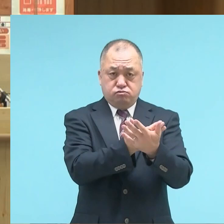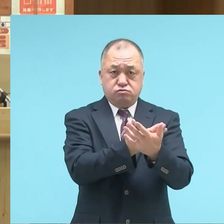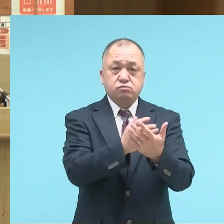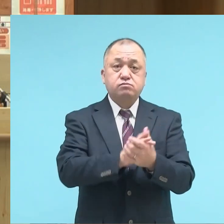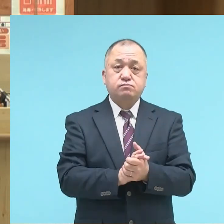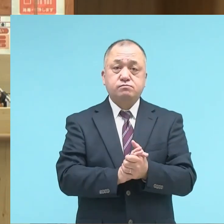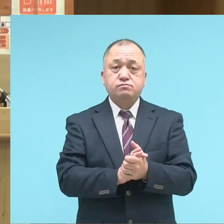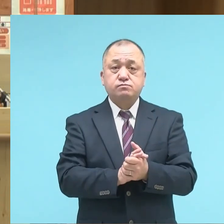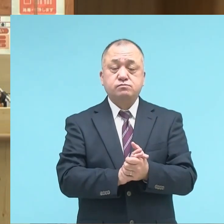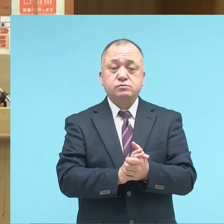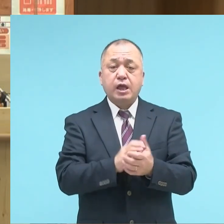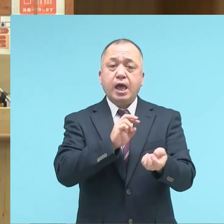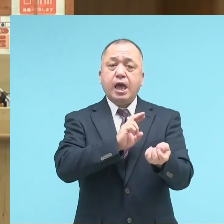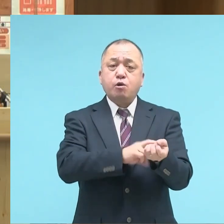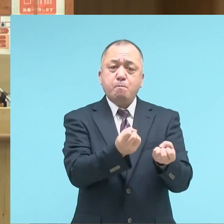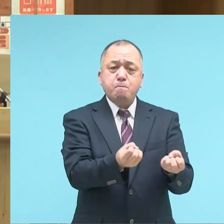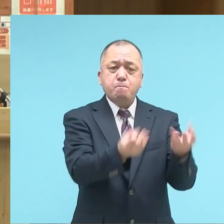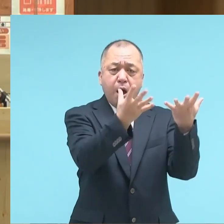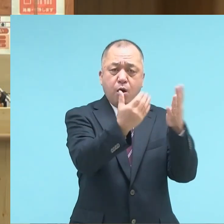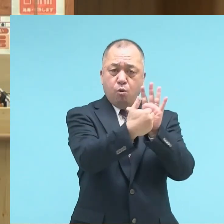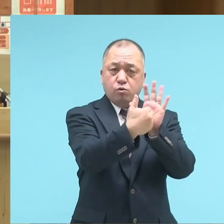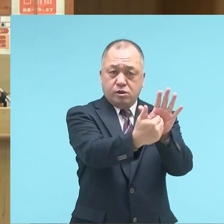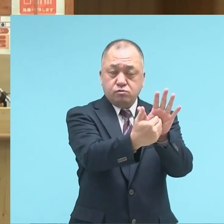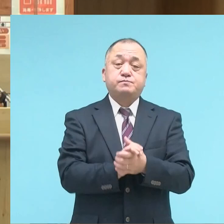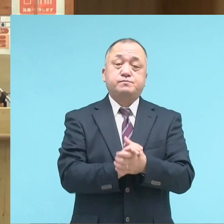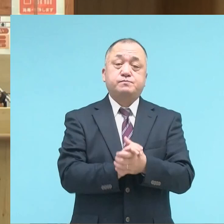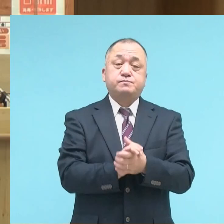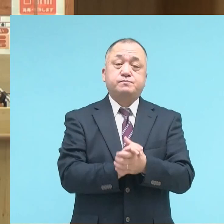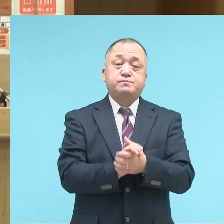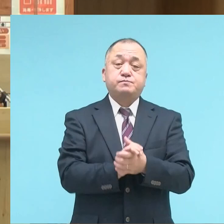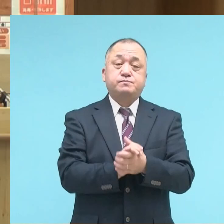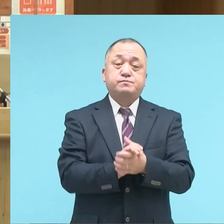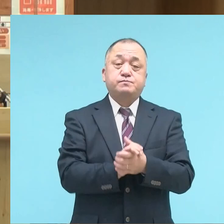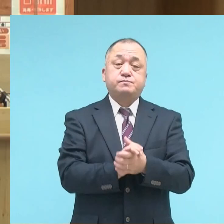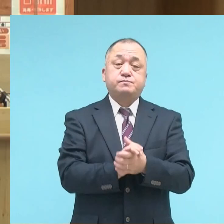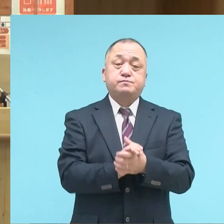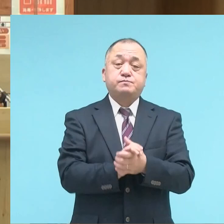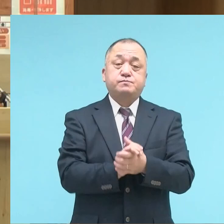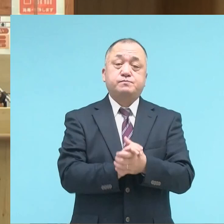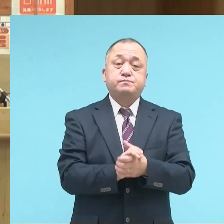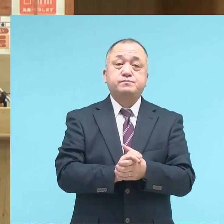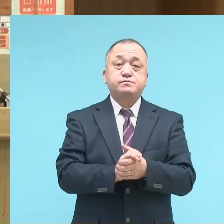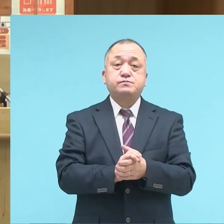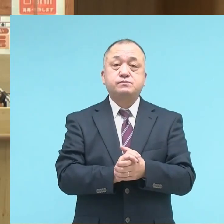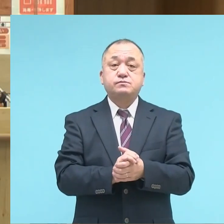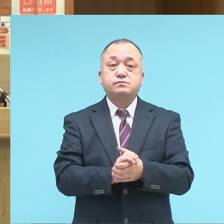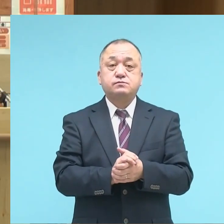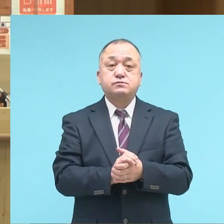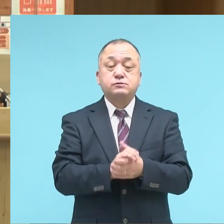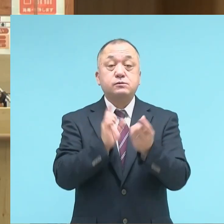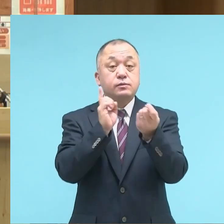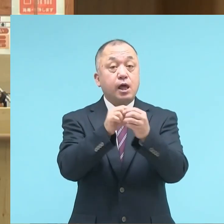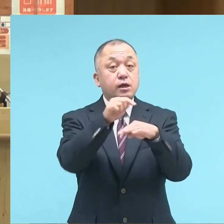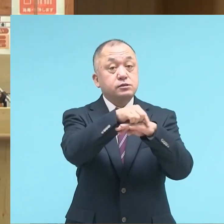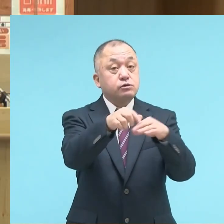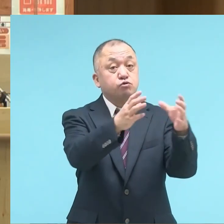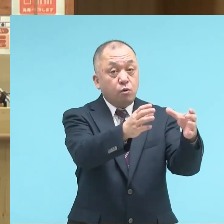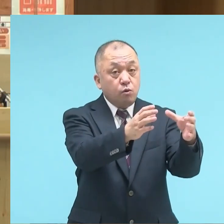ので、まさにそういった医療崩壊というのを防ぐということが非常に重要だというふうに思っています。まあ、そういったあの対策